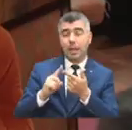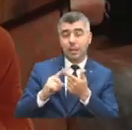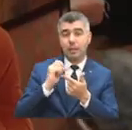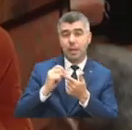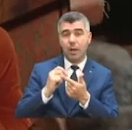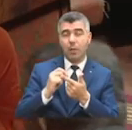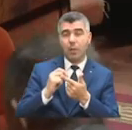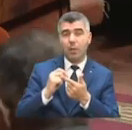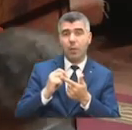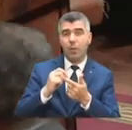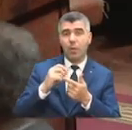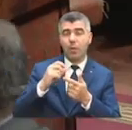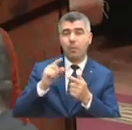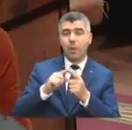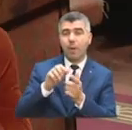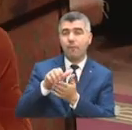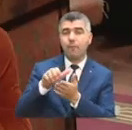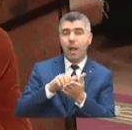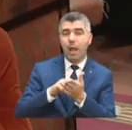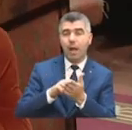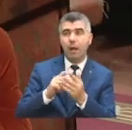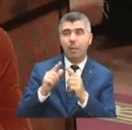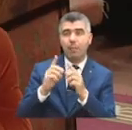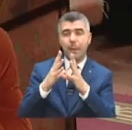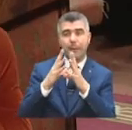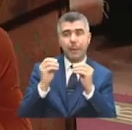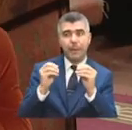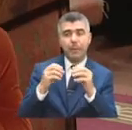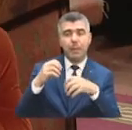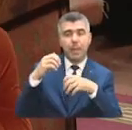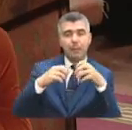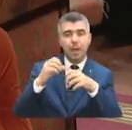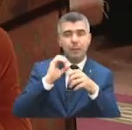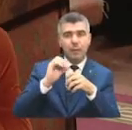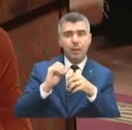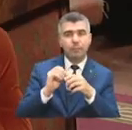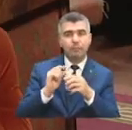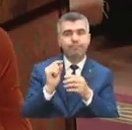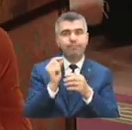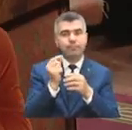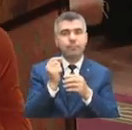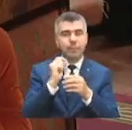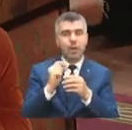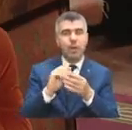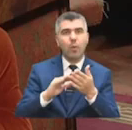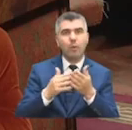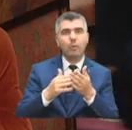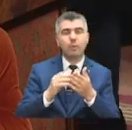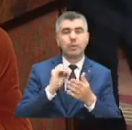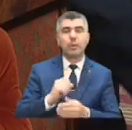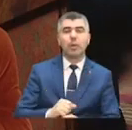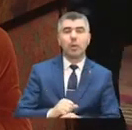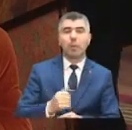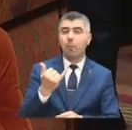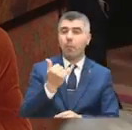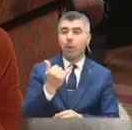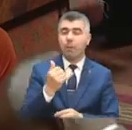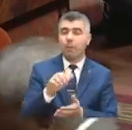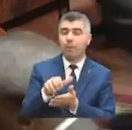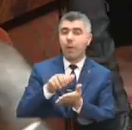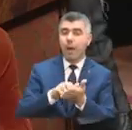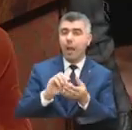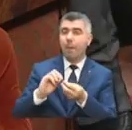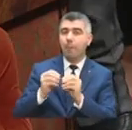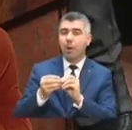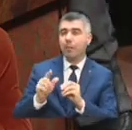الموسم فلاحي جد جاف ادى إلى ندرة المياه مع انعكاس مباشر وثقيل على القطاع الفلاحي